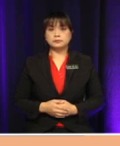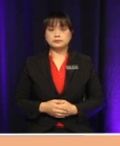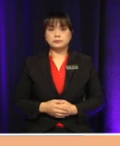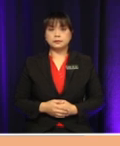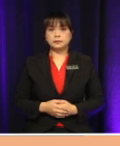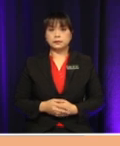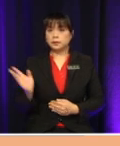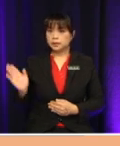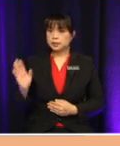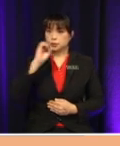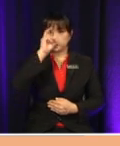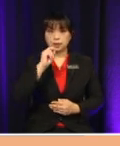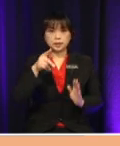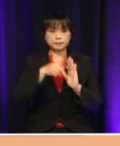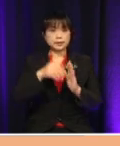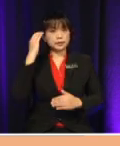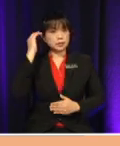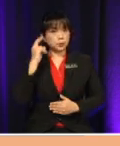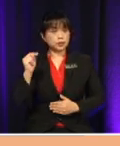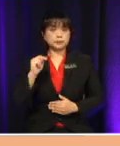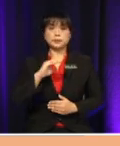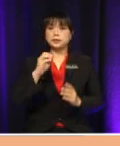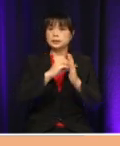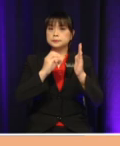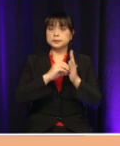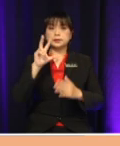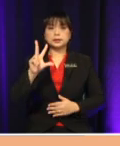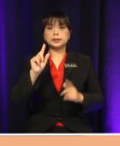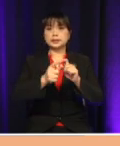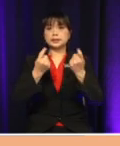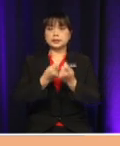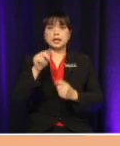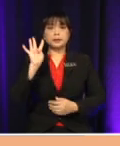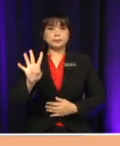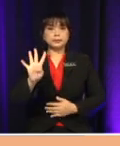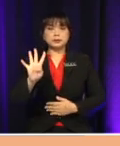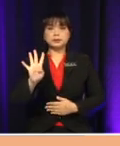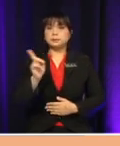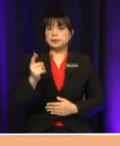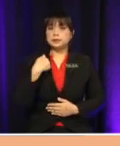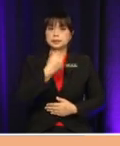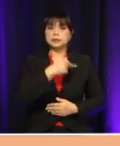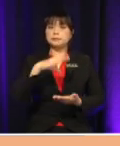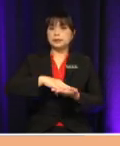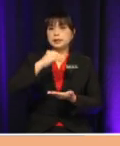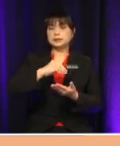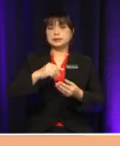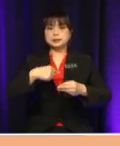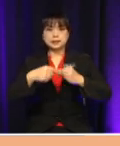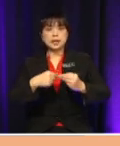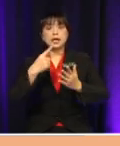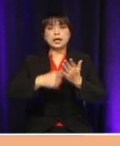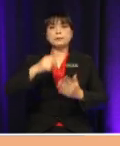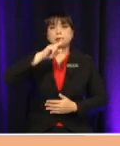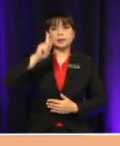dari pada eh bab 3 hmm tingkatkan empat Oke Di mana kita belajar tentang Apakah